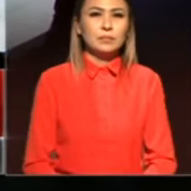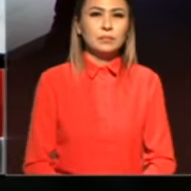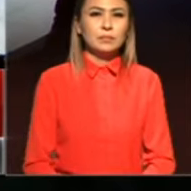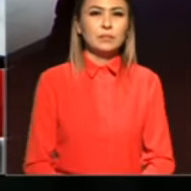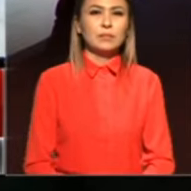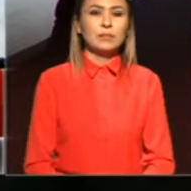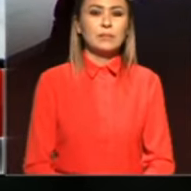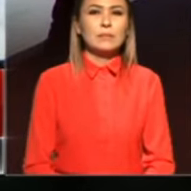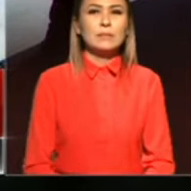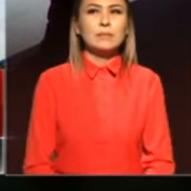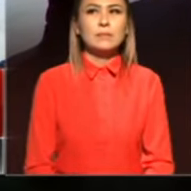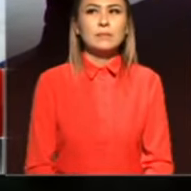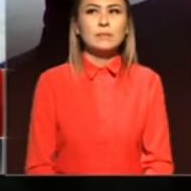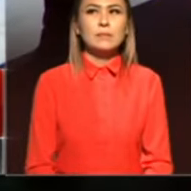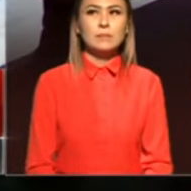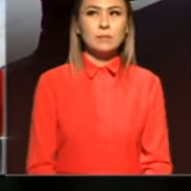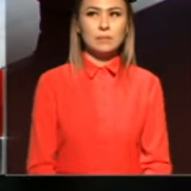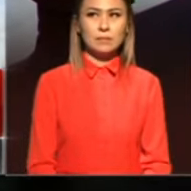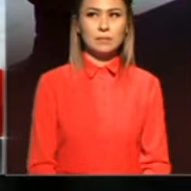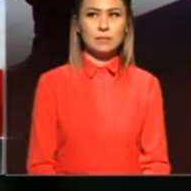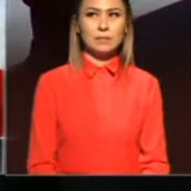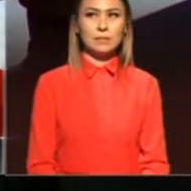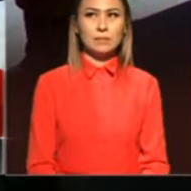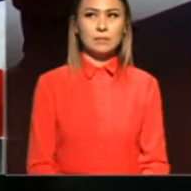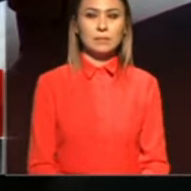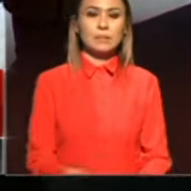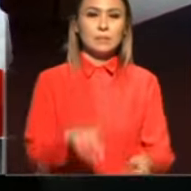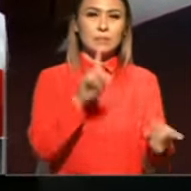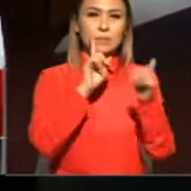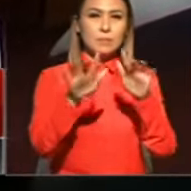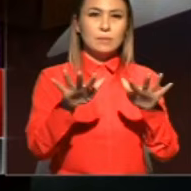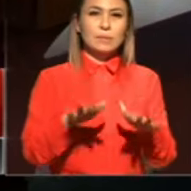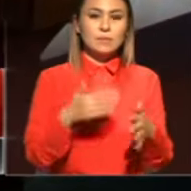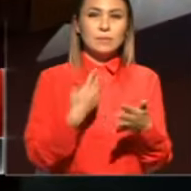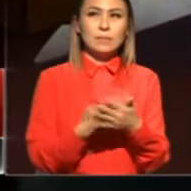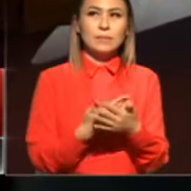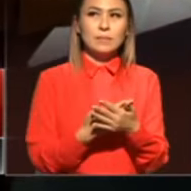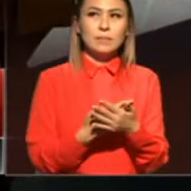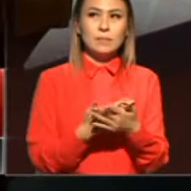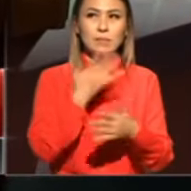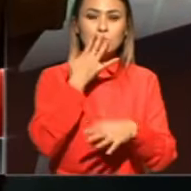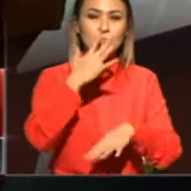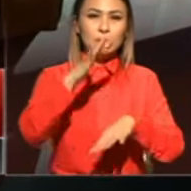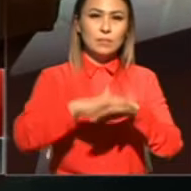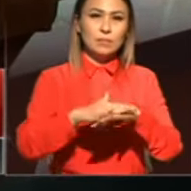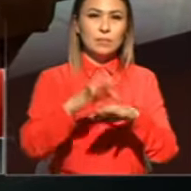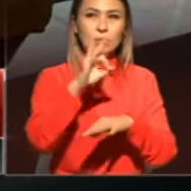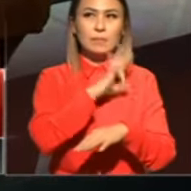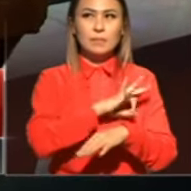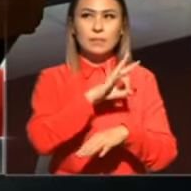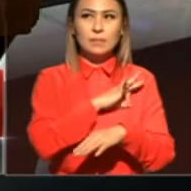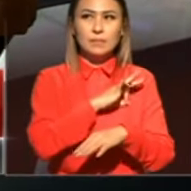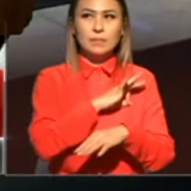заңгер. Негізі парламент бұл ұлттық қорды пайдалану жағынан, ұлттық